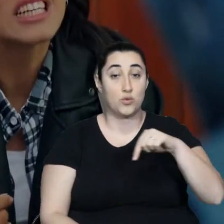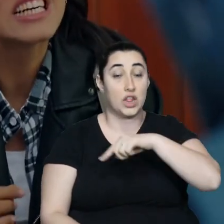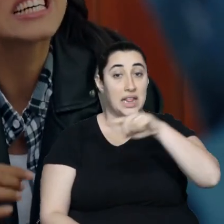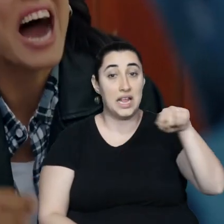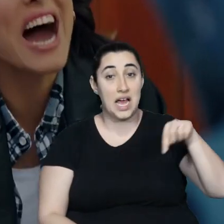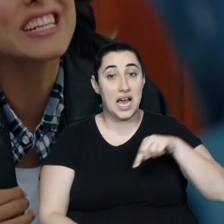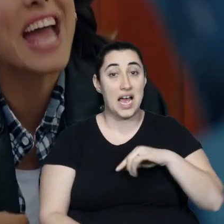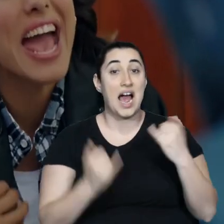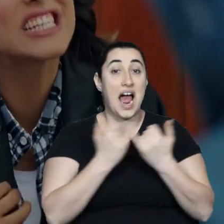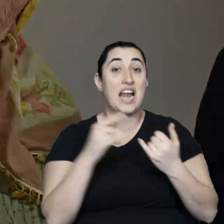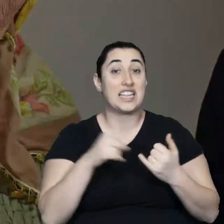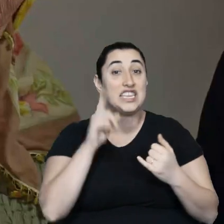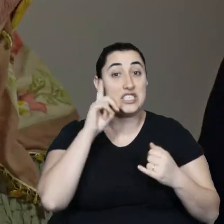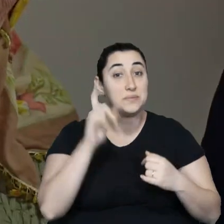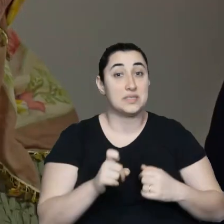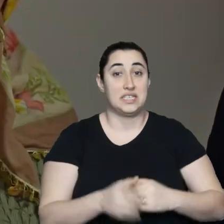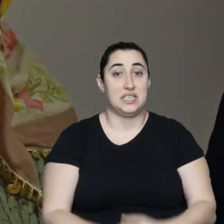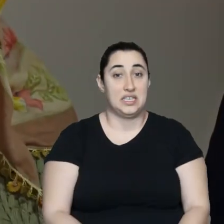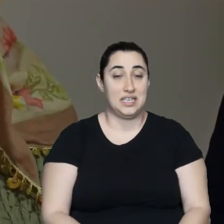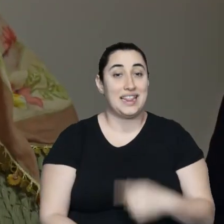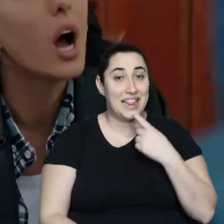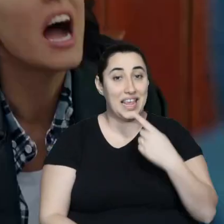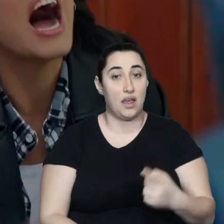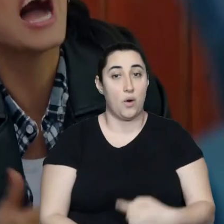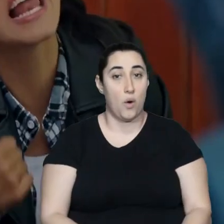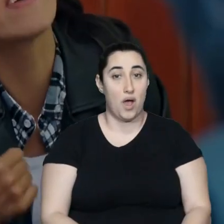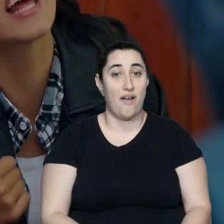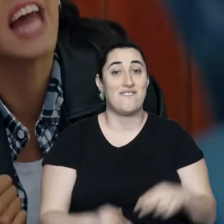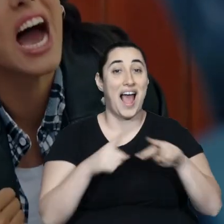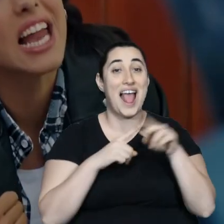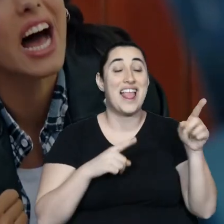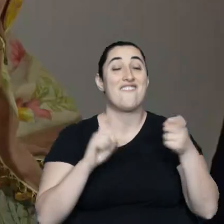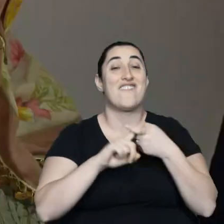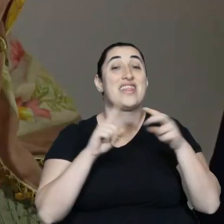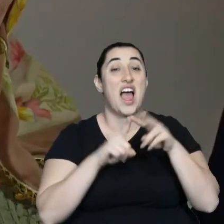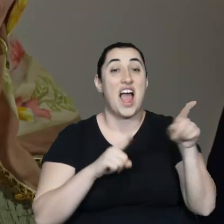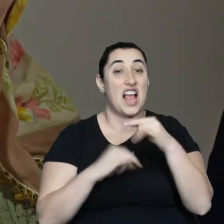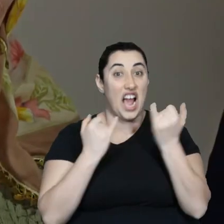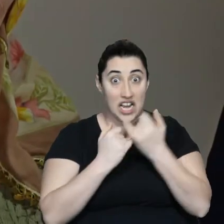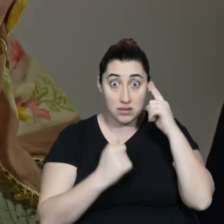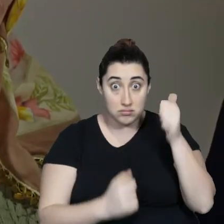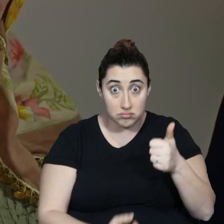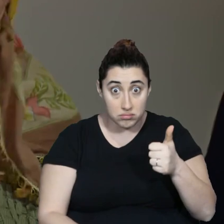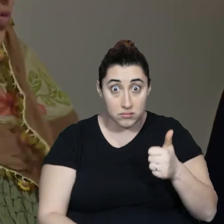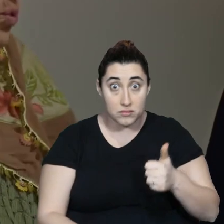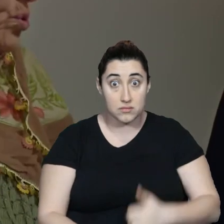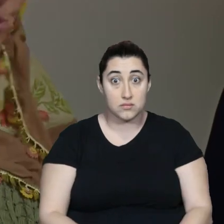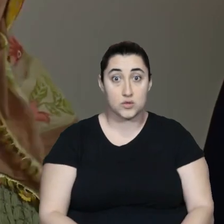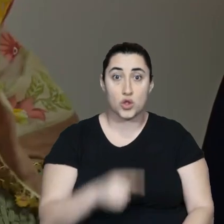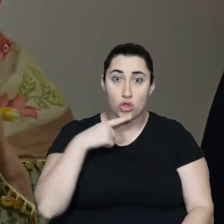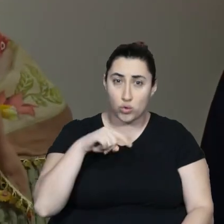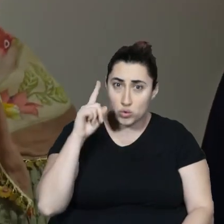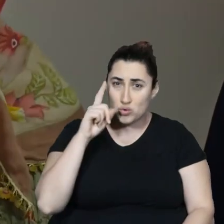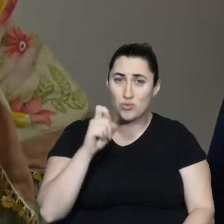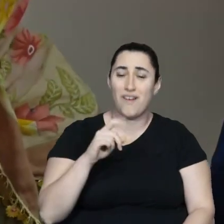Bunlar kardeş mi diyor. Alev'le Nalan, okey? Turşu